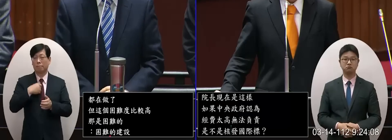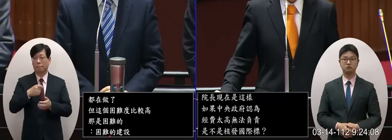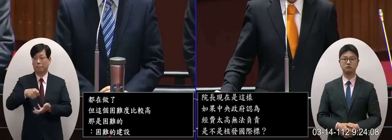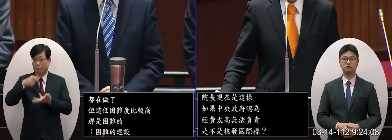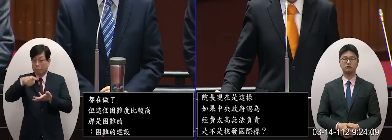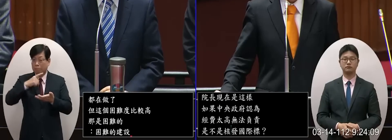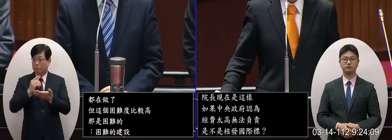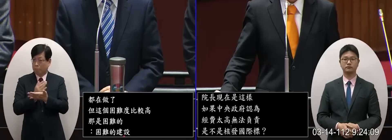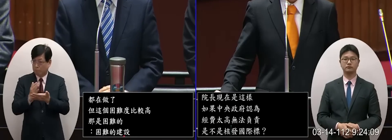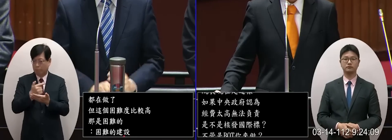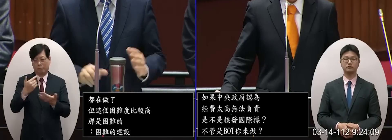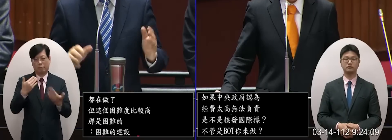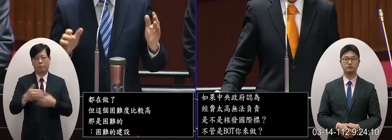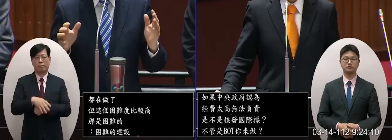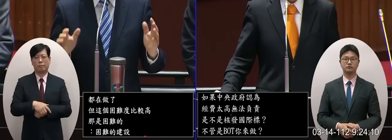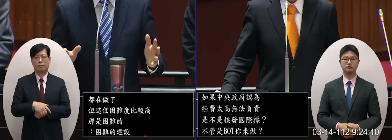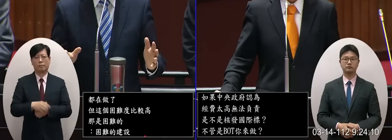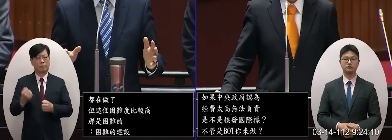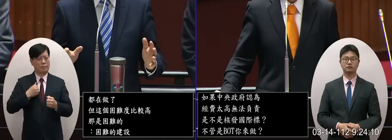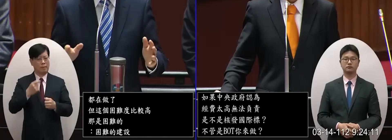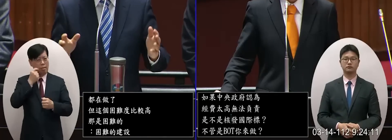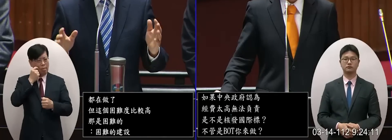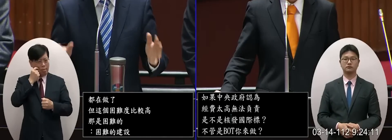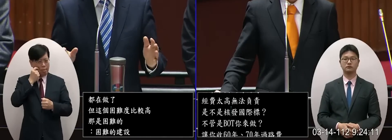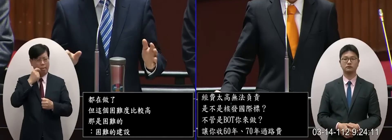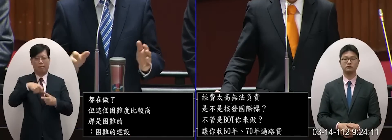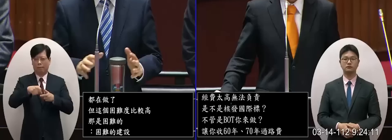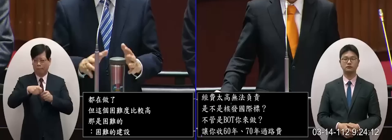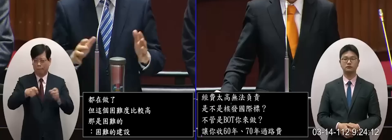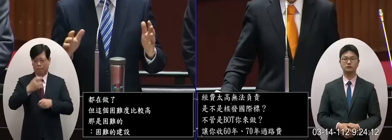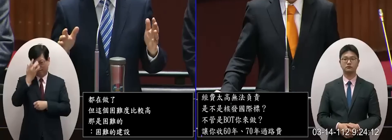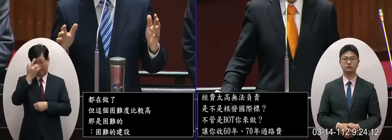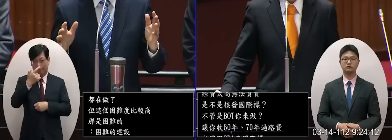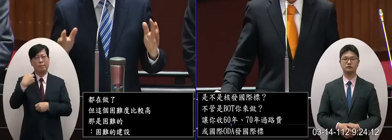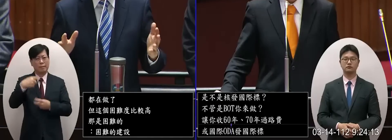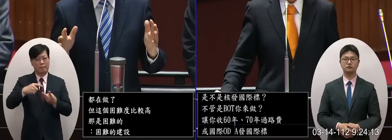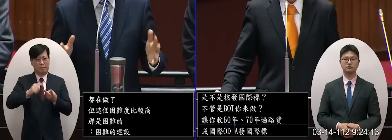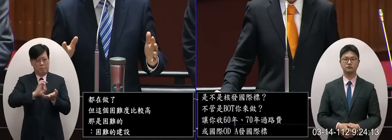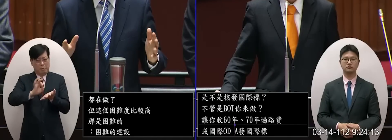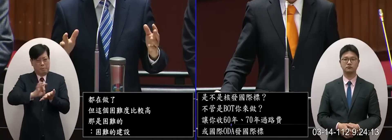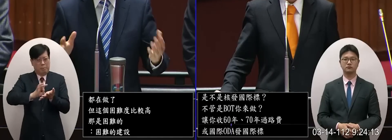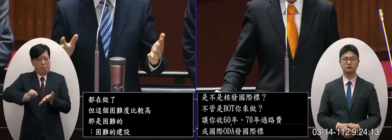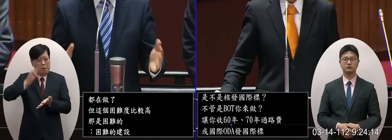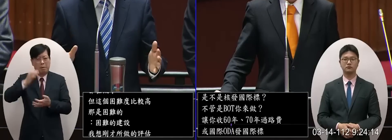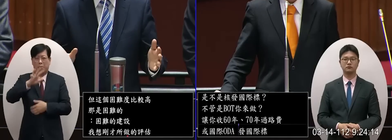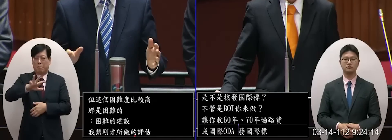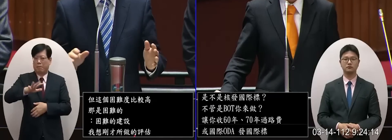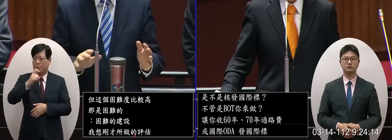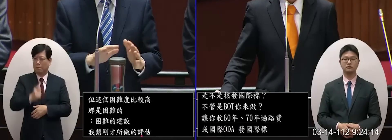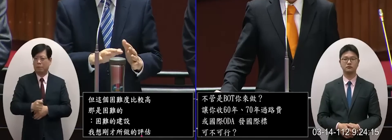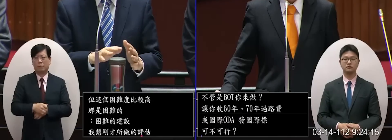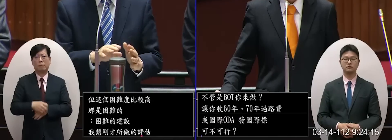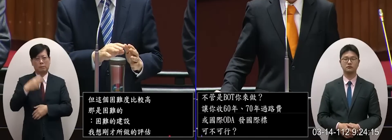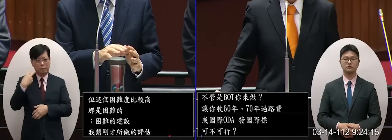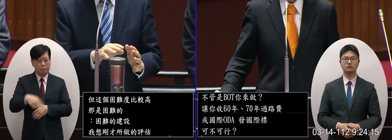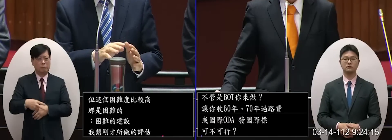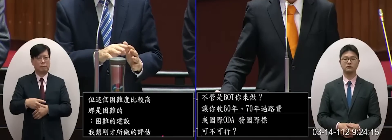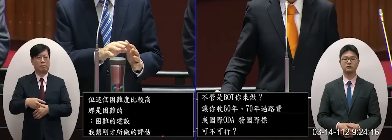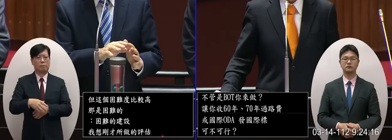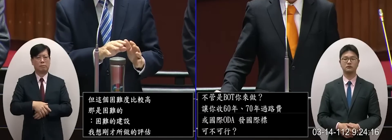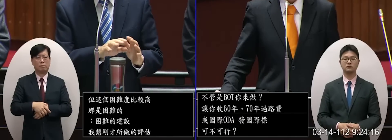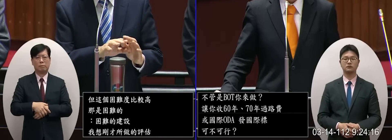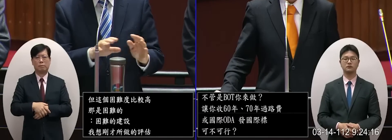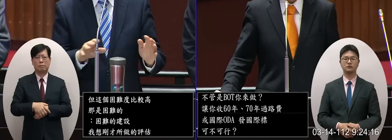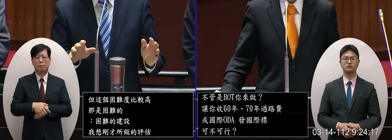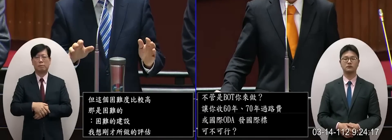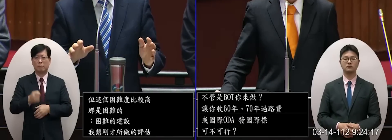做的这个评估很明显哈，这是一个很艰难的工程，而且呢花费相当的大，有8000亿，再加上呢这